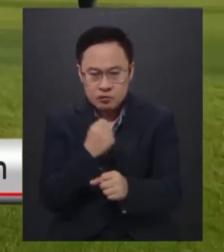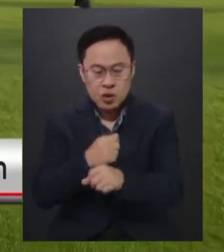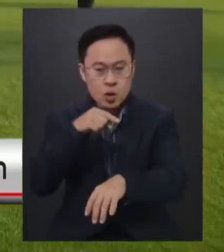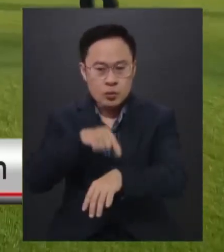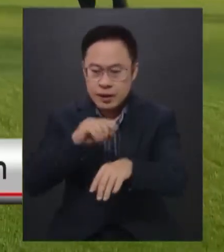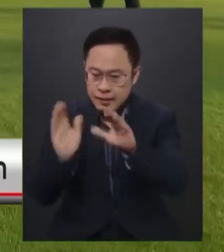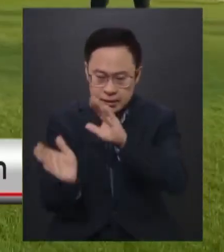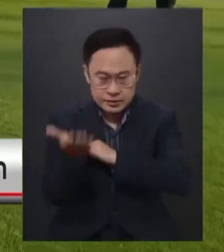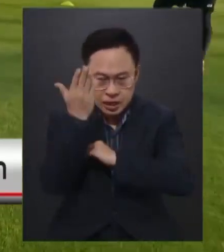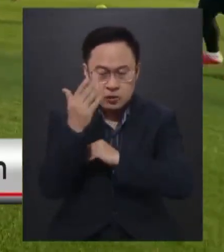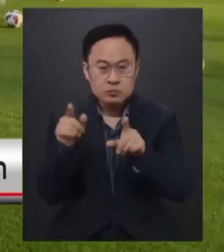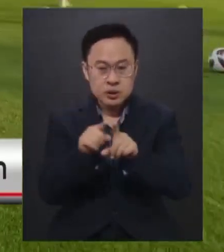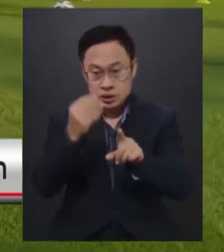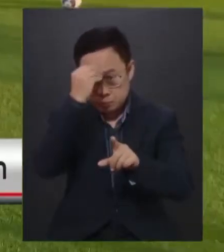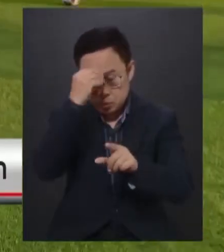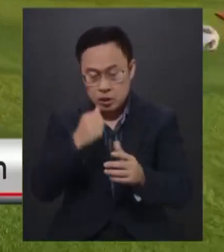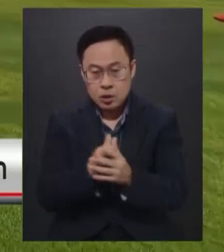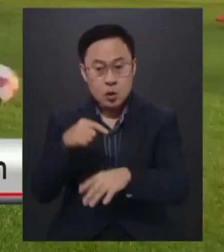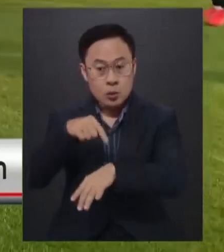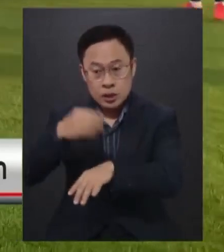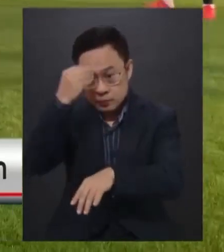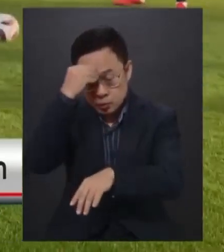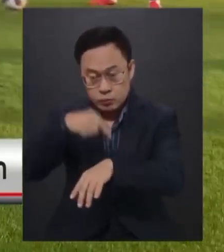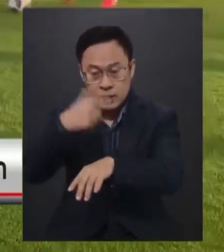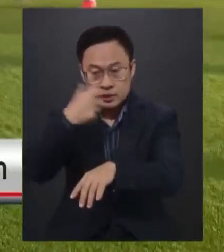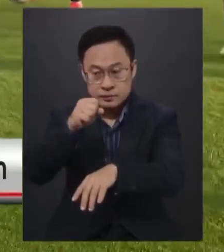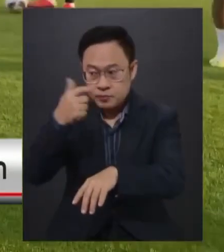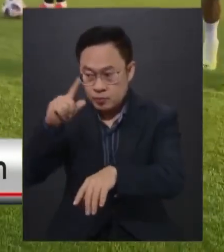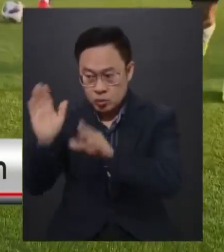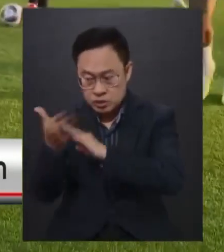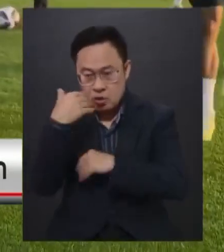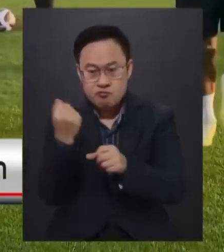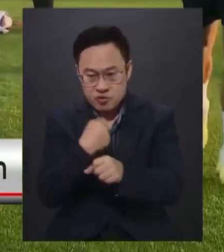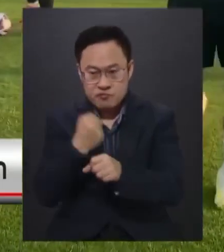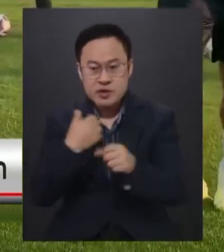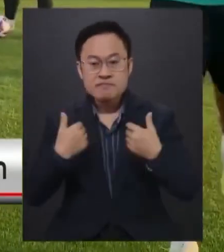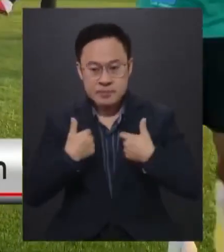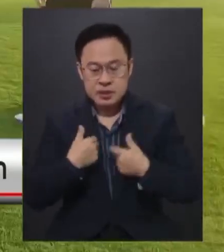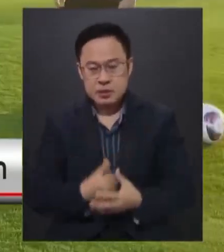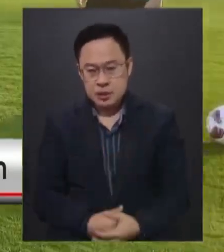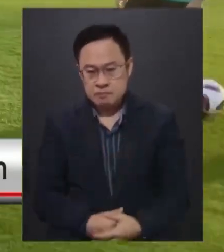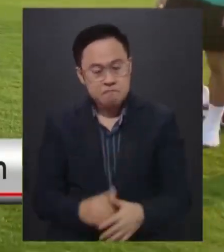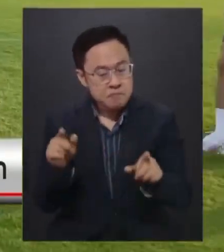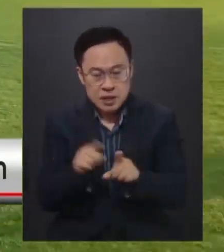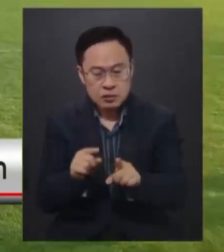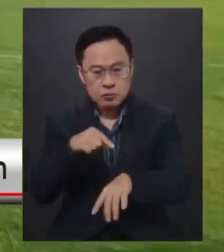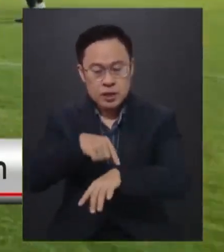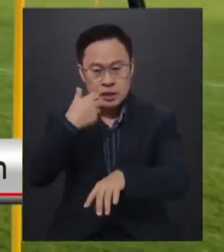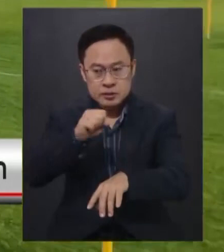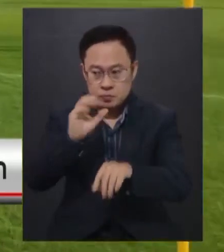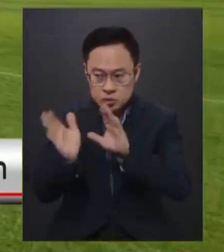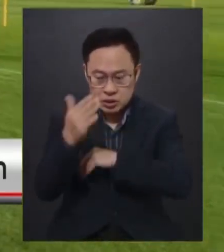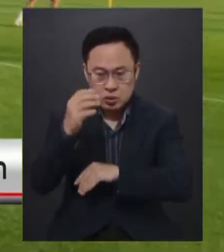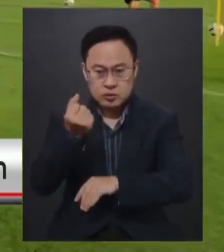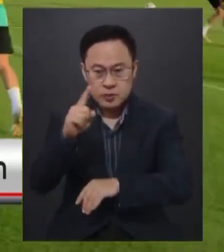เหมือนที่ญี่ปุ่นคือที่ญี่ปุ่นเนี่ยนะคะ 10:00น 11:00นเนี่ยเาซ้อมแล้วนะคือช่วงแรกๆที่เจไปค้าแข้งที่ญี่ปุ่นใหม่